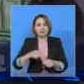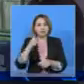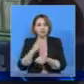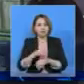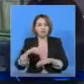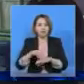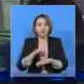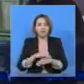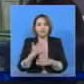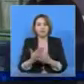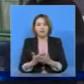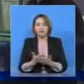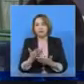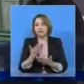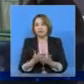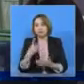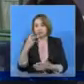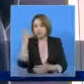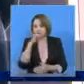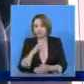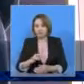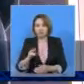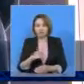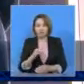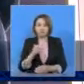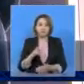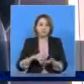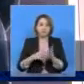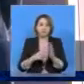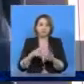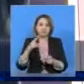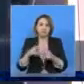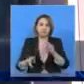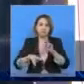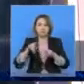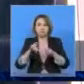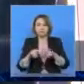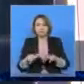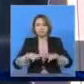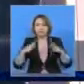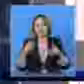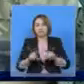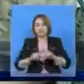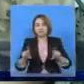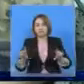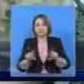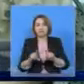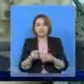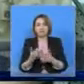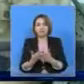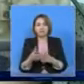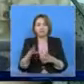области Руслана Хамбарова, в течение 2 лет в микрорайоне Нур-Сити планируется завершение строительства крупного реабилитационного